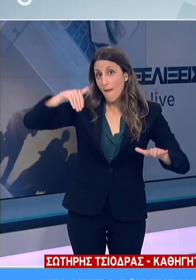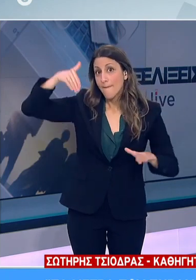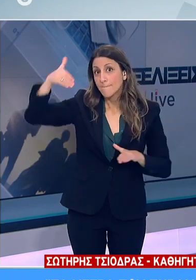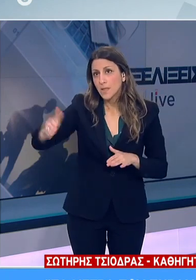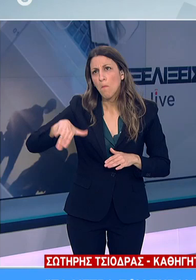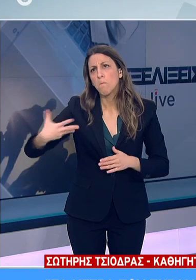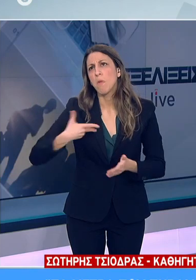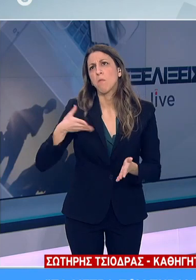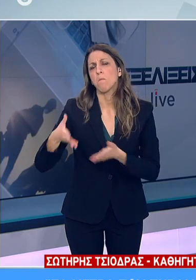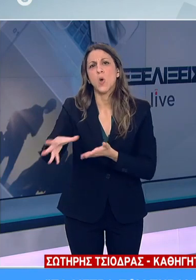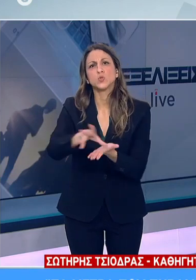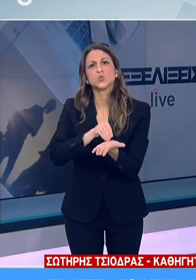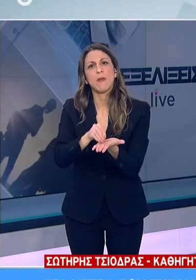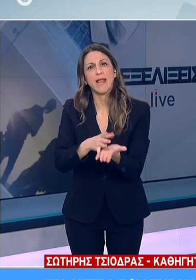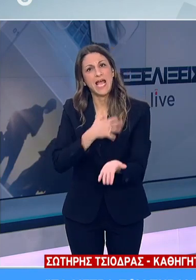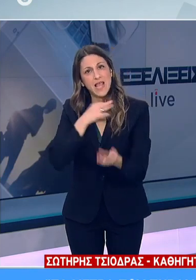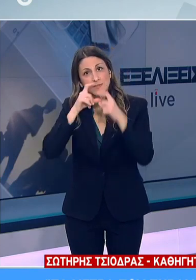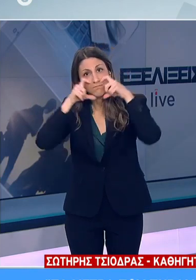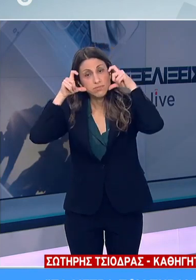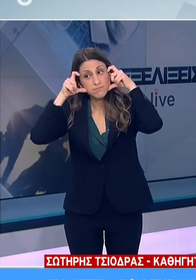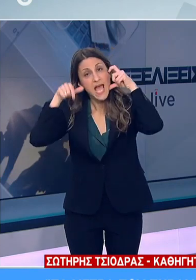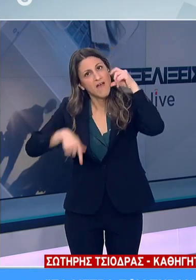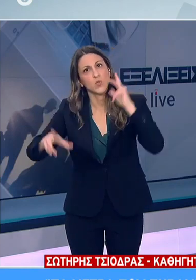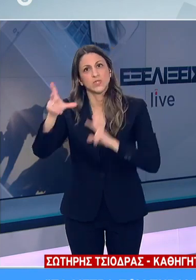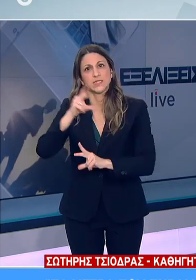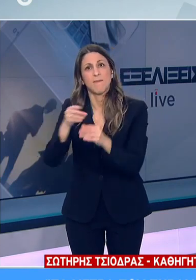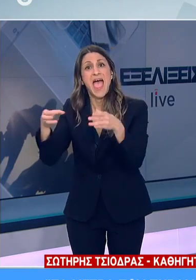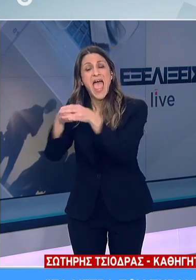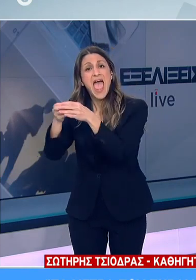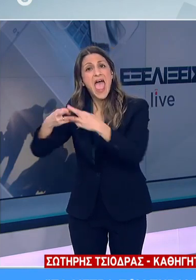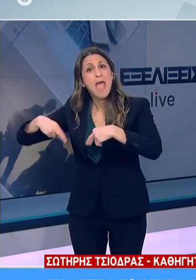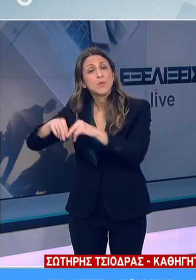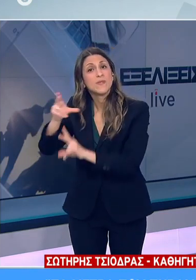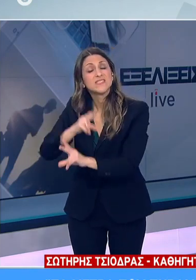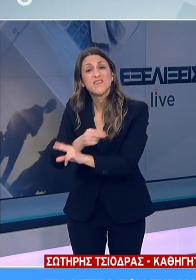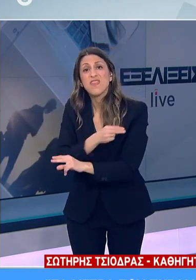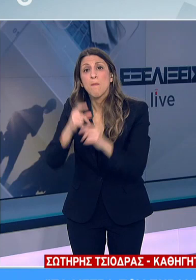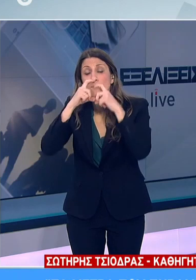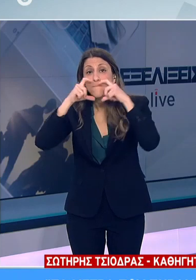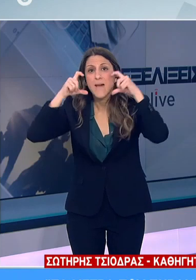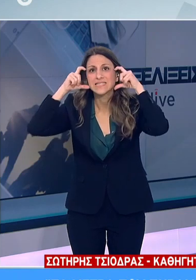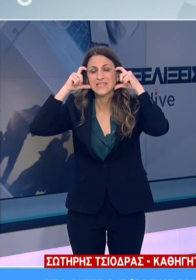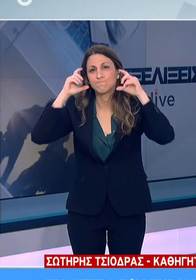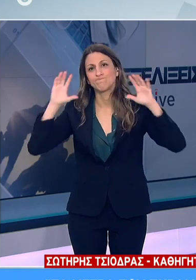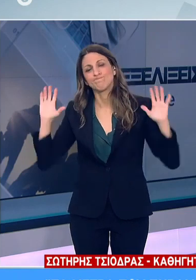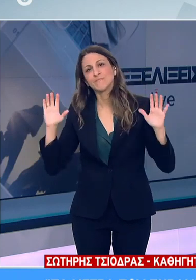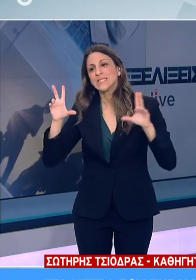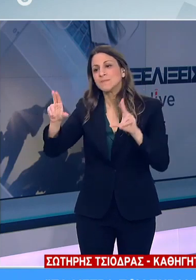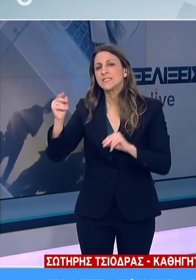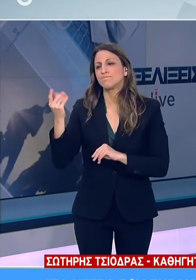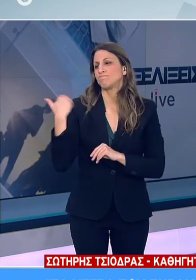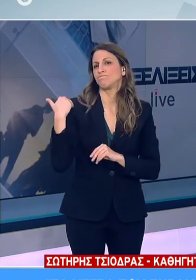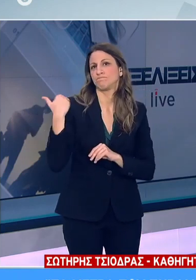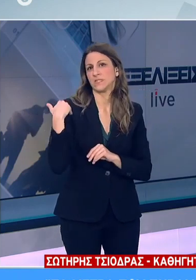οποία θα ακολουθήσει. Η Επιτροπή συζήτησε σοβαρά το ενδεχόμενο χρήση της μάσκας, η οποία θα γίνεται σαν μια